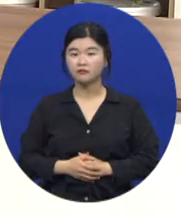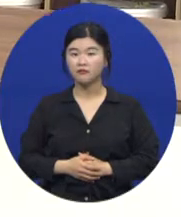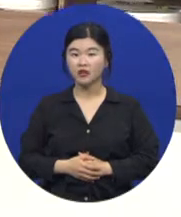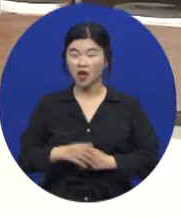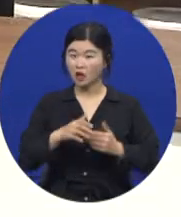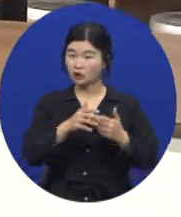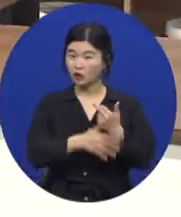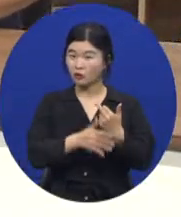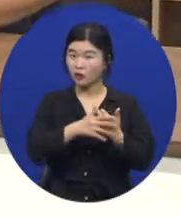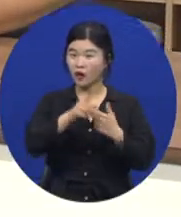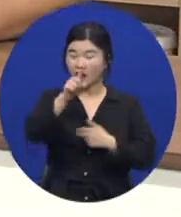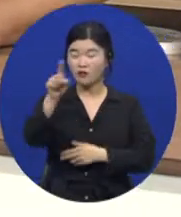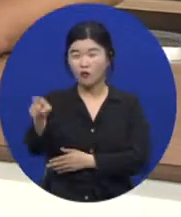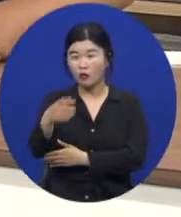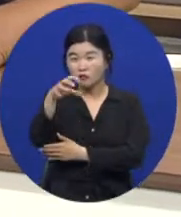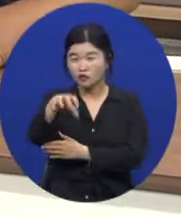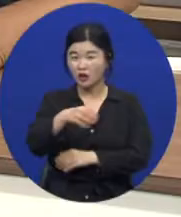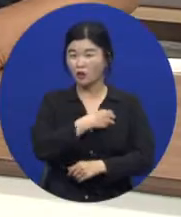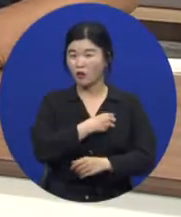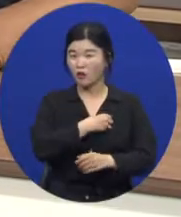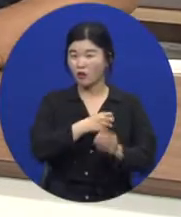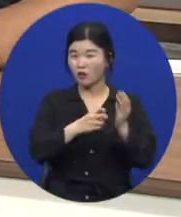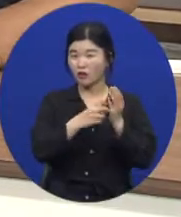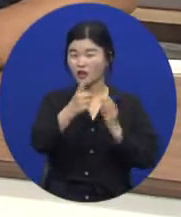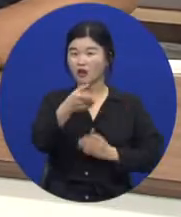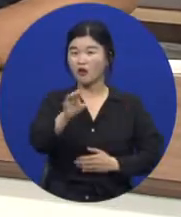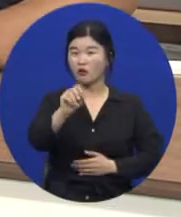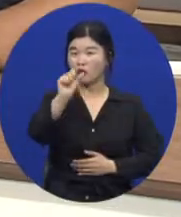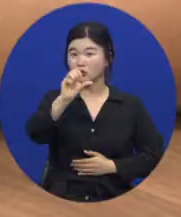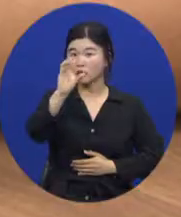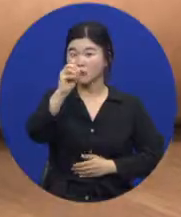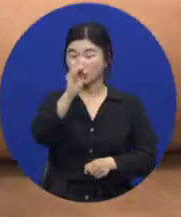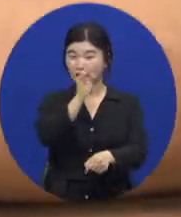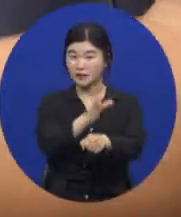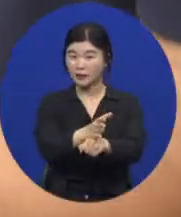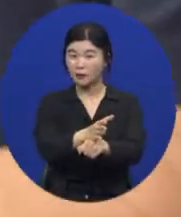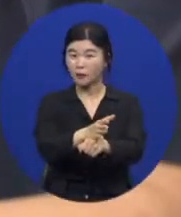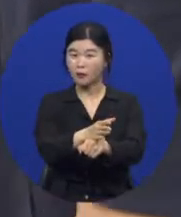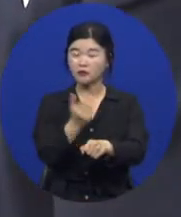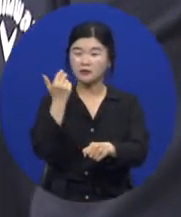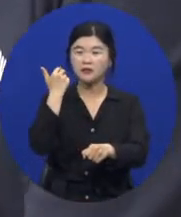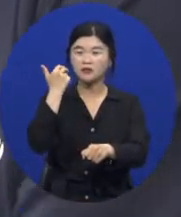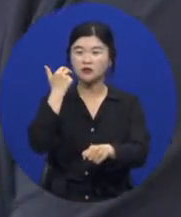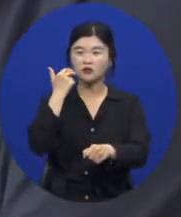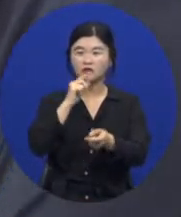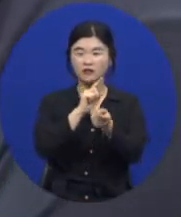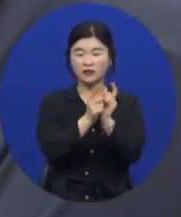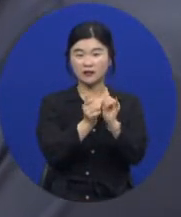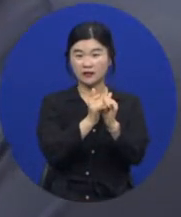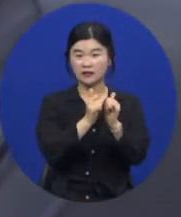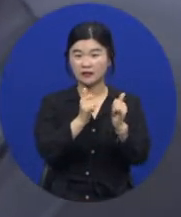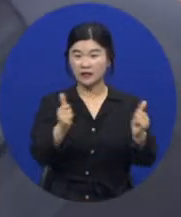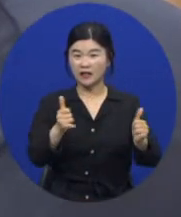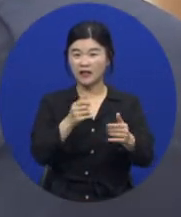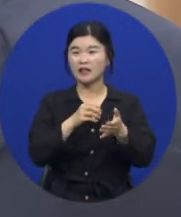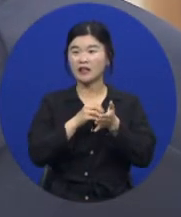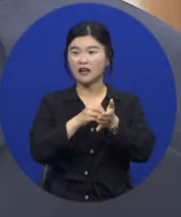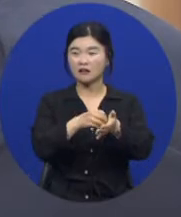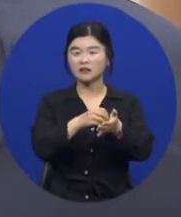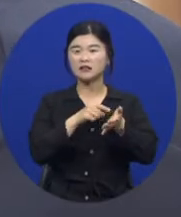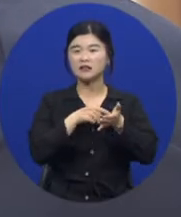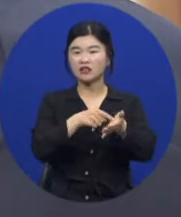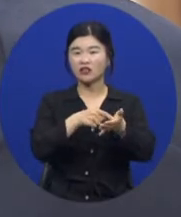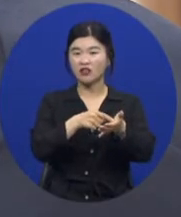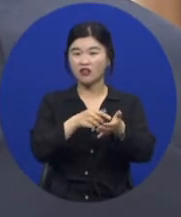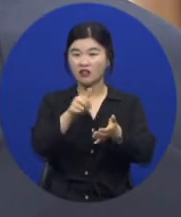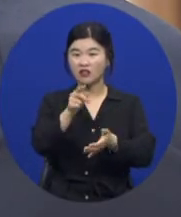서귀포시의 한 골프장 회원권을 일어 5000만원에 구입하기로 하고 지난주 분양 대행사를 통해 가입 신청서를 작성한